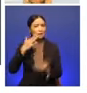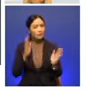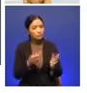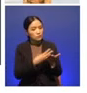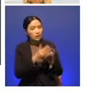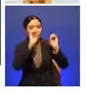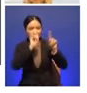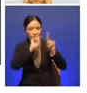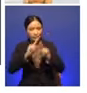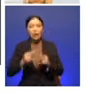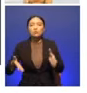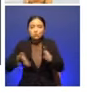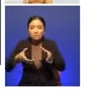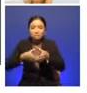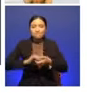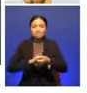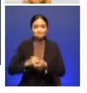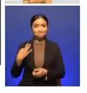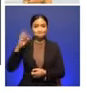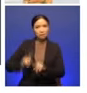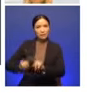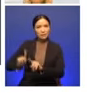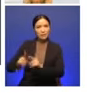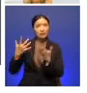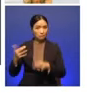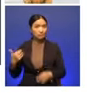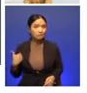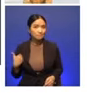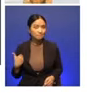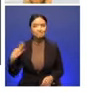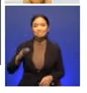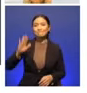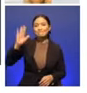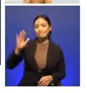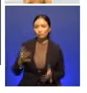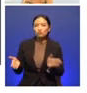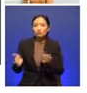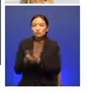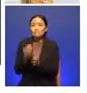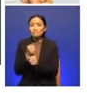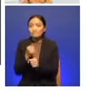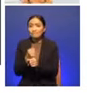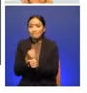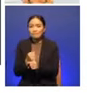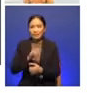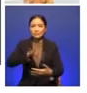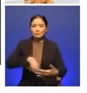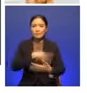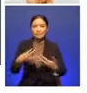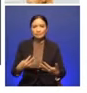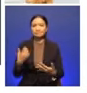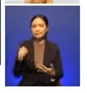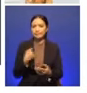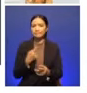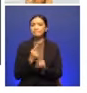ารย์ต่างๆเนี่ยร่วมกับอาสาสมัครปรากฏว่าเราวัดผลฮะว่าเมื่อมีอาสาสมัครแล้วร่วมทำงานกันแบบมีแบบแผนเนี่ย